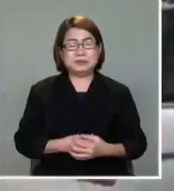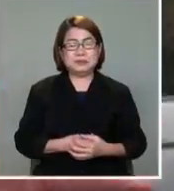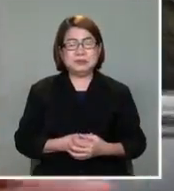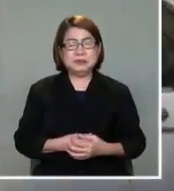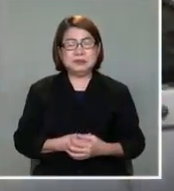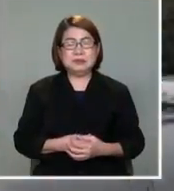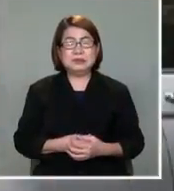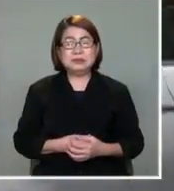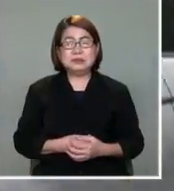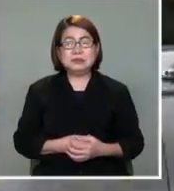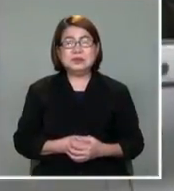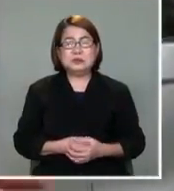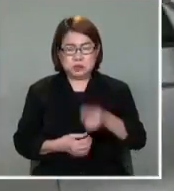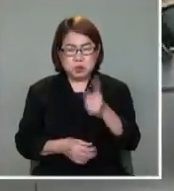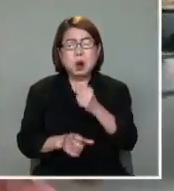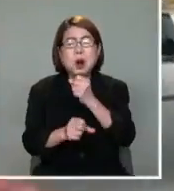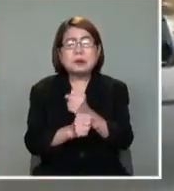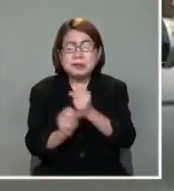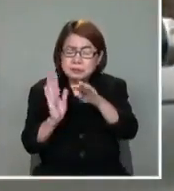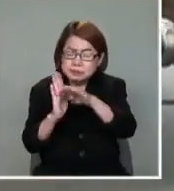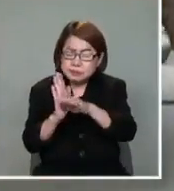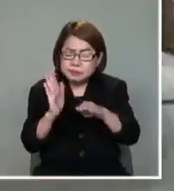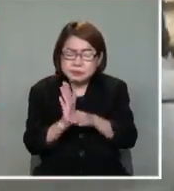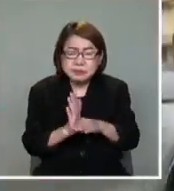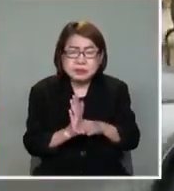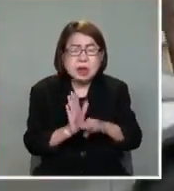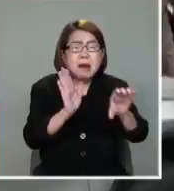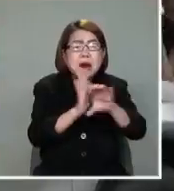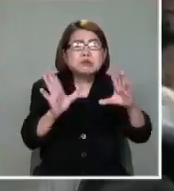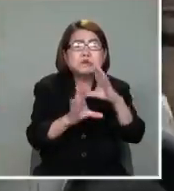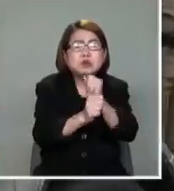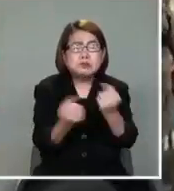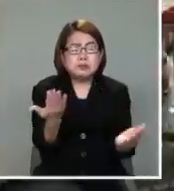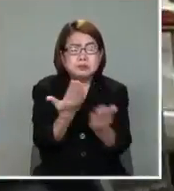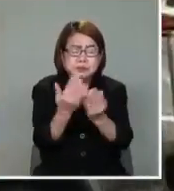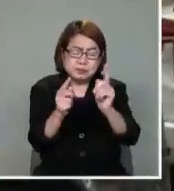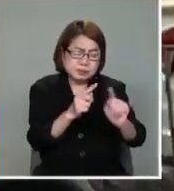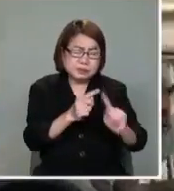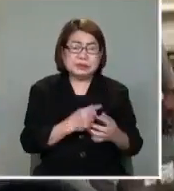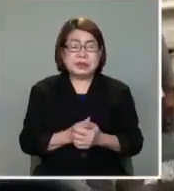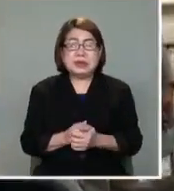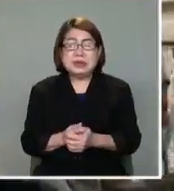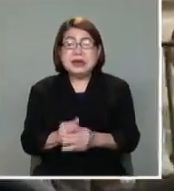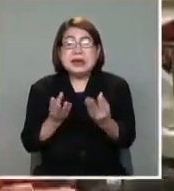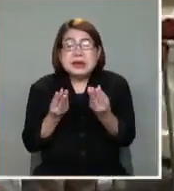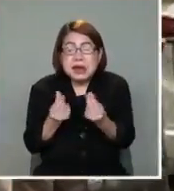เขาก็ทำเป็นรายละเอียดมีภาพรวมแล้วก็รายละเอียดก็เดี๋ยว